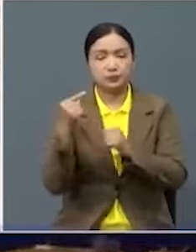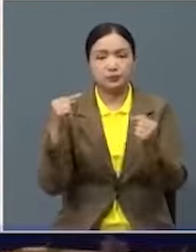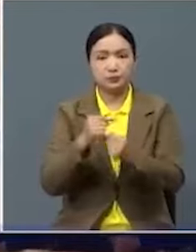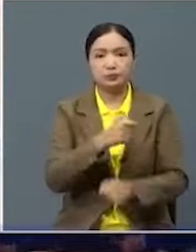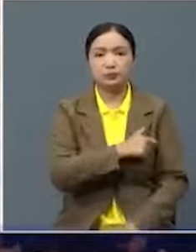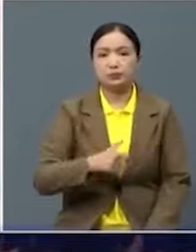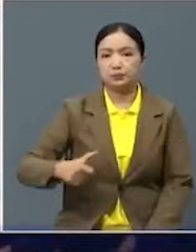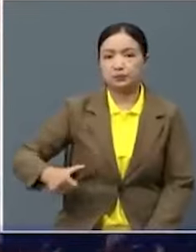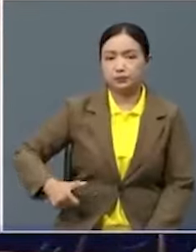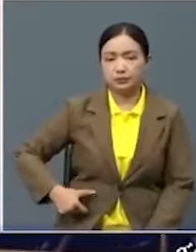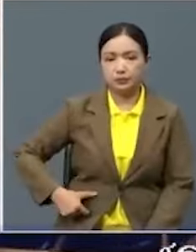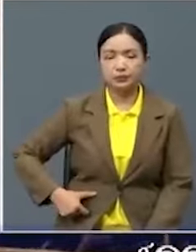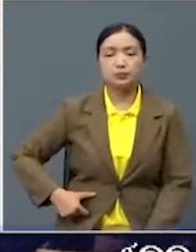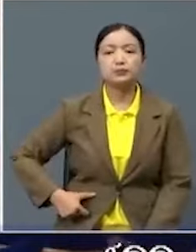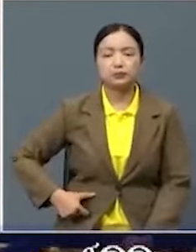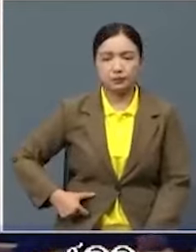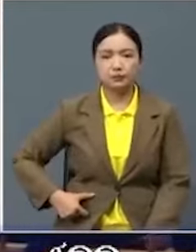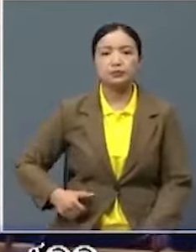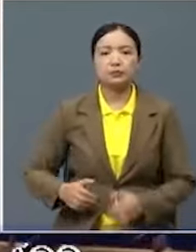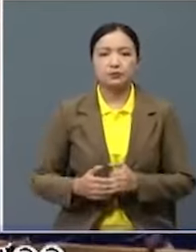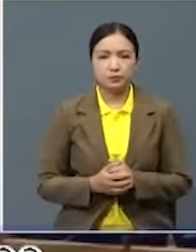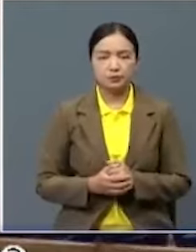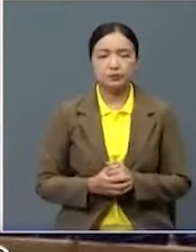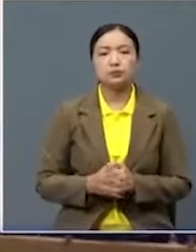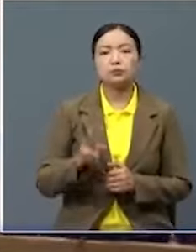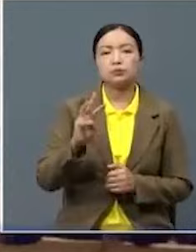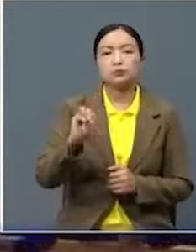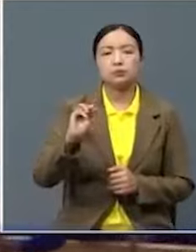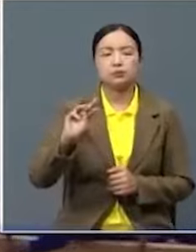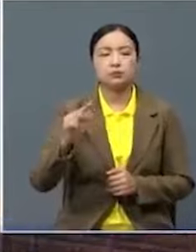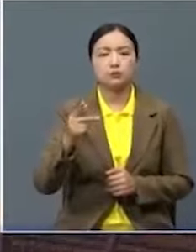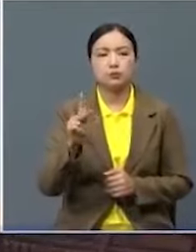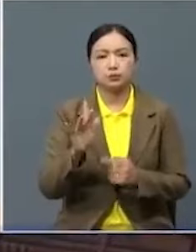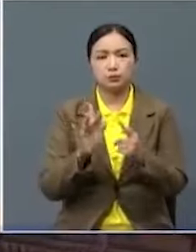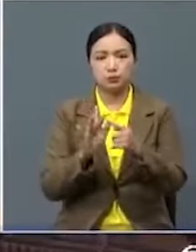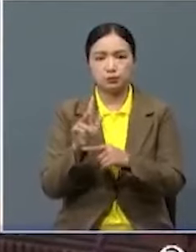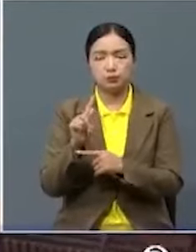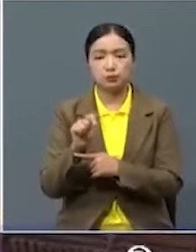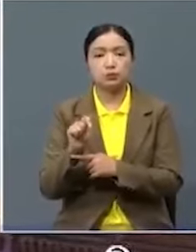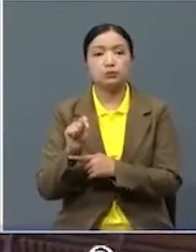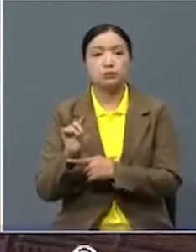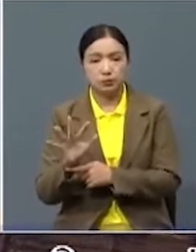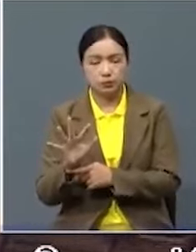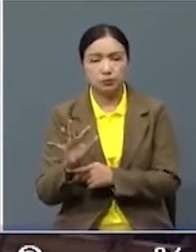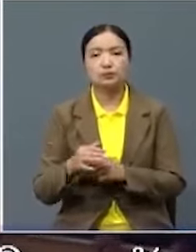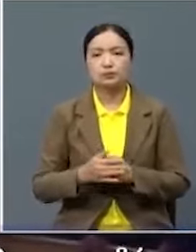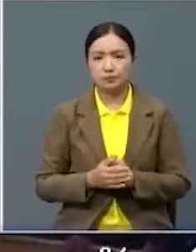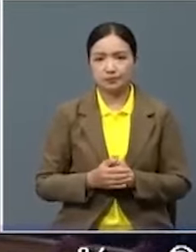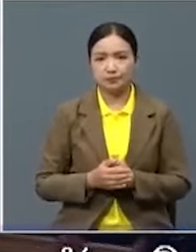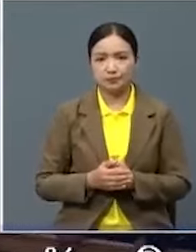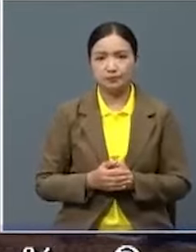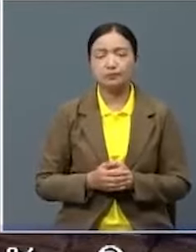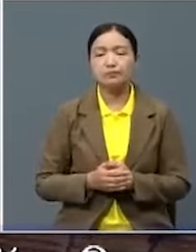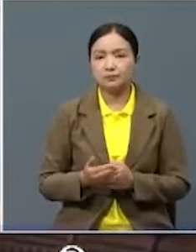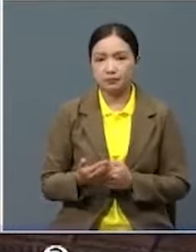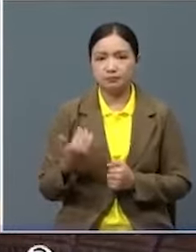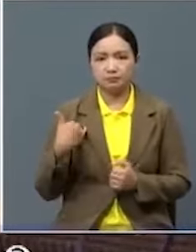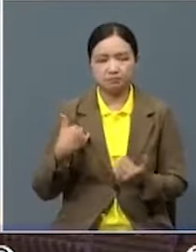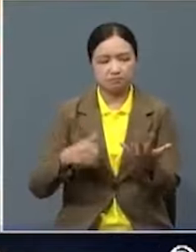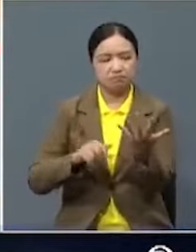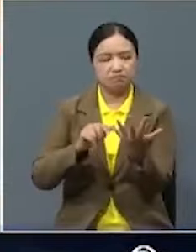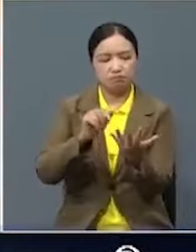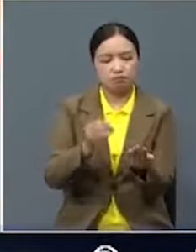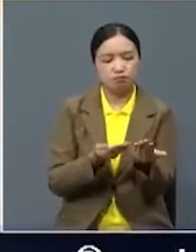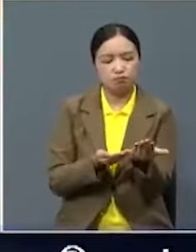พระบาทสมเด็จพระมงกุฎเกล้าเจ้าอยู่หัวโขนเรือปิดทองประดับกระจกเป็นรูปพญาอนันตนาคราช